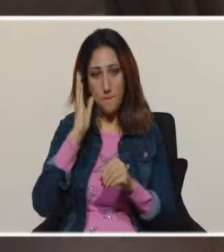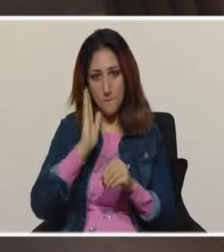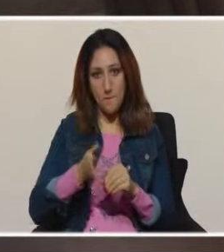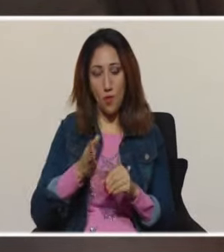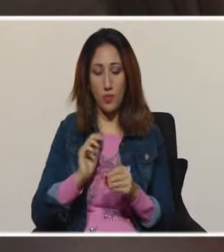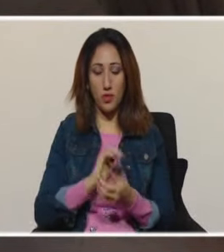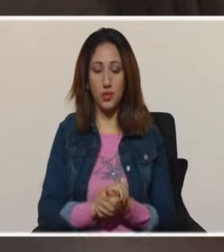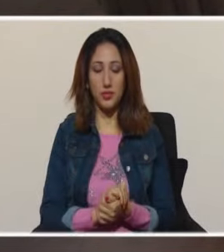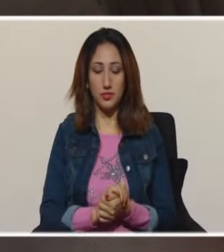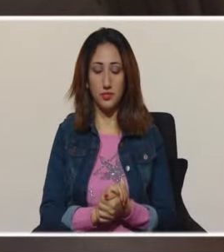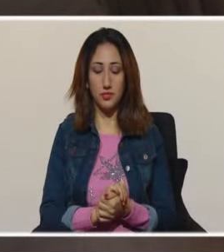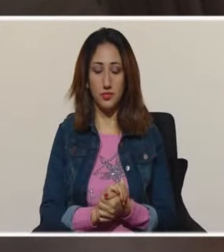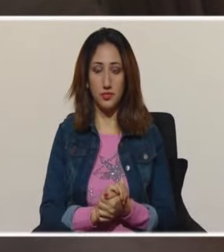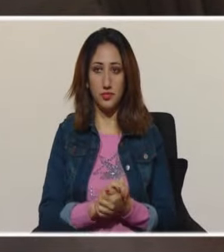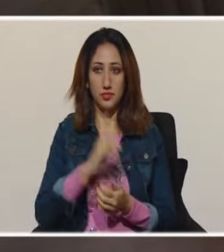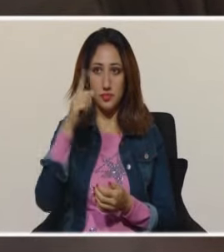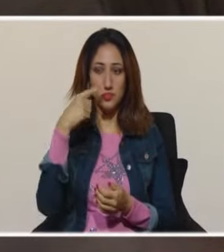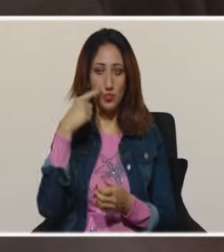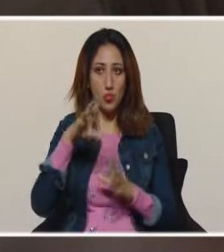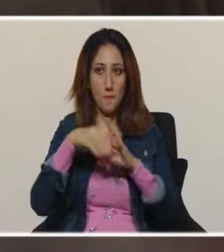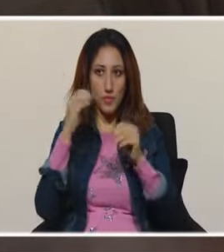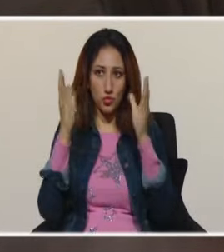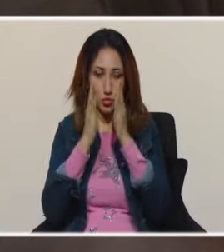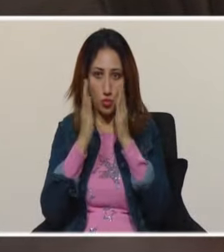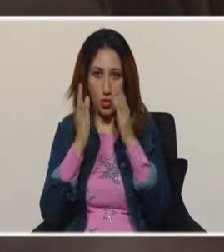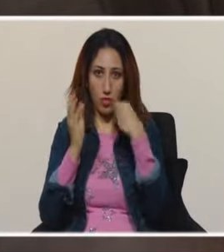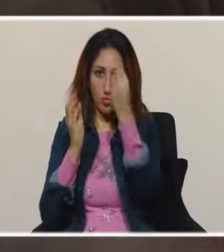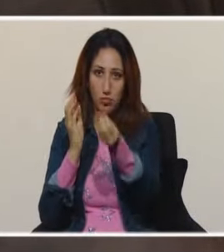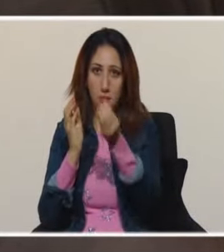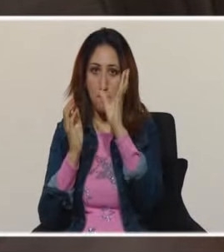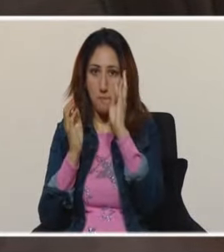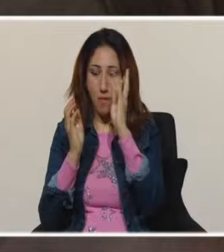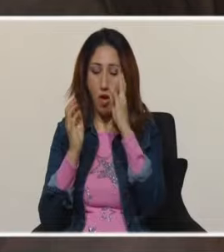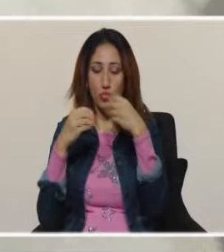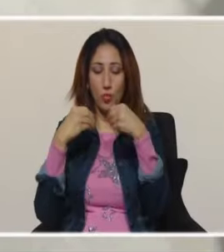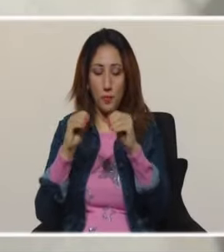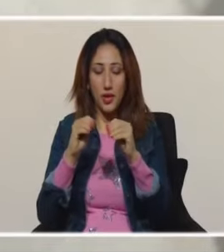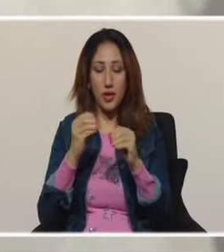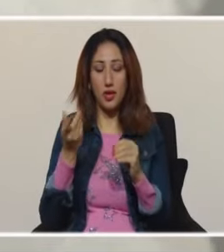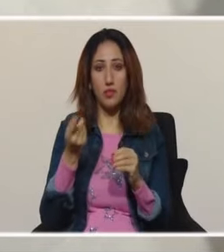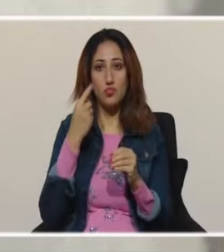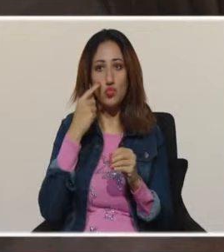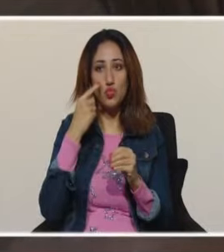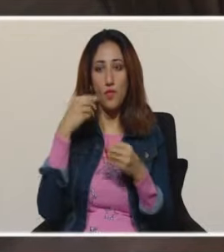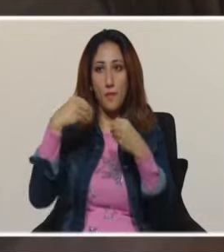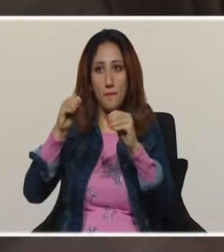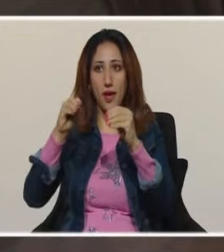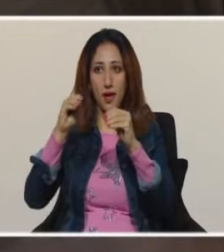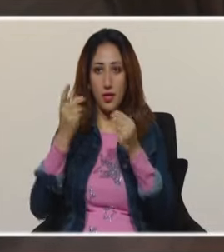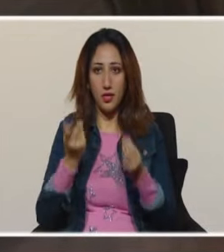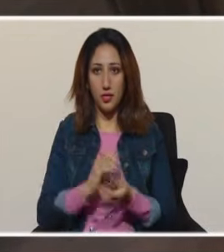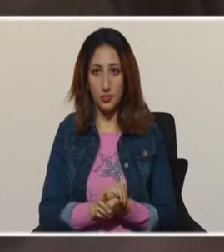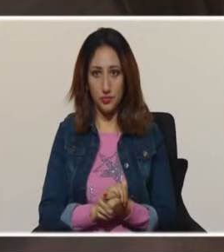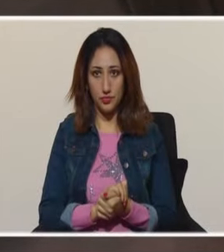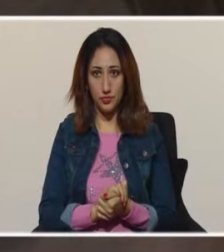المنطقه بتاعتهم. احنا بنعمل مشاريع كتيره في بقاله، في علافه، في جمادات. طيب ممكن